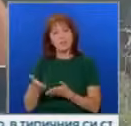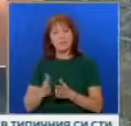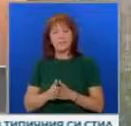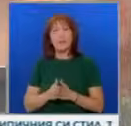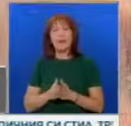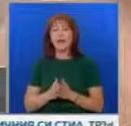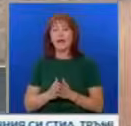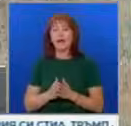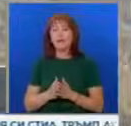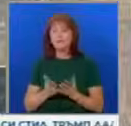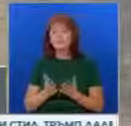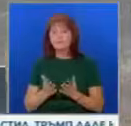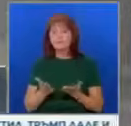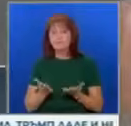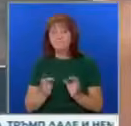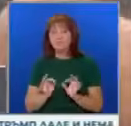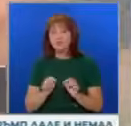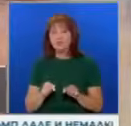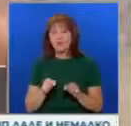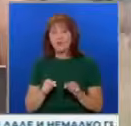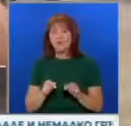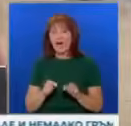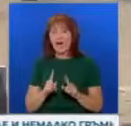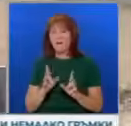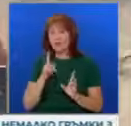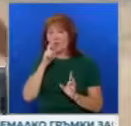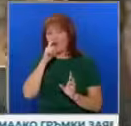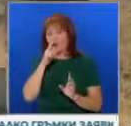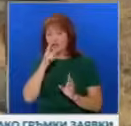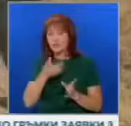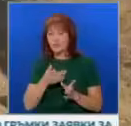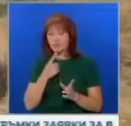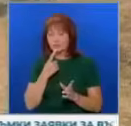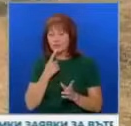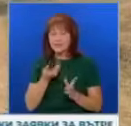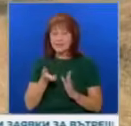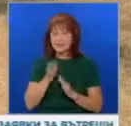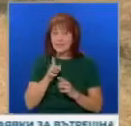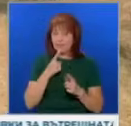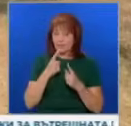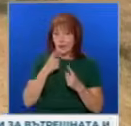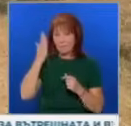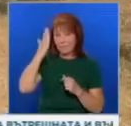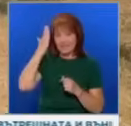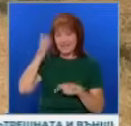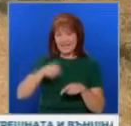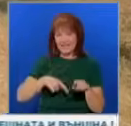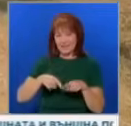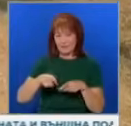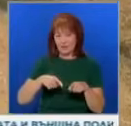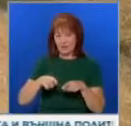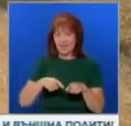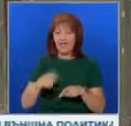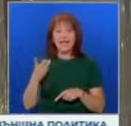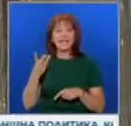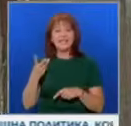Горска поляна няма обхват, така че това също е от голямо значение. А след разговор на министъра на транспорта с трите